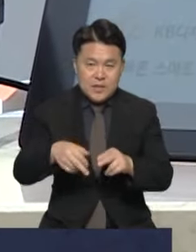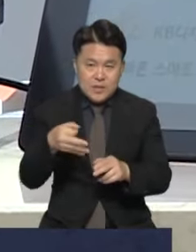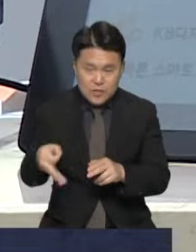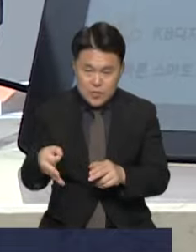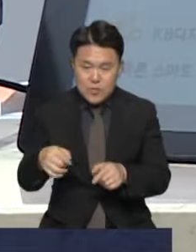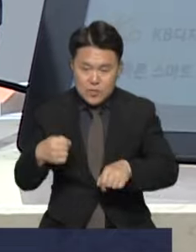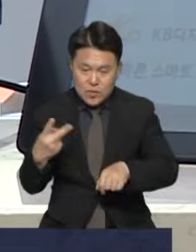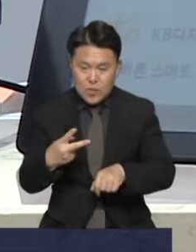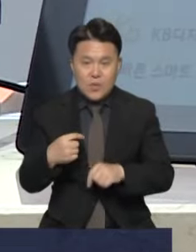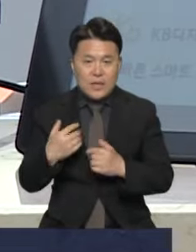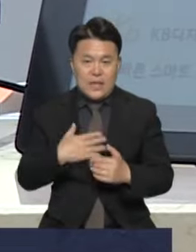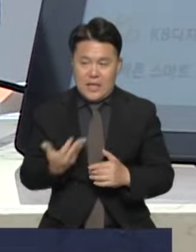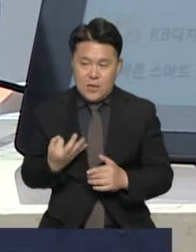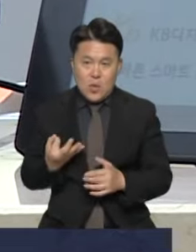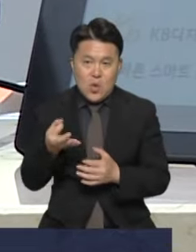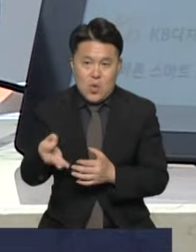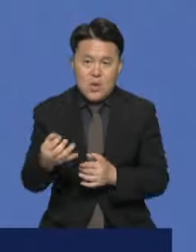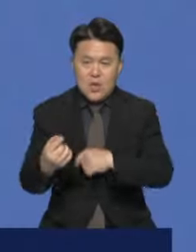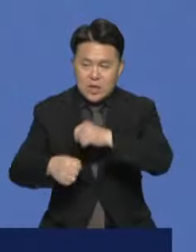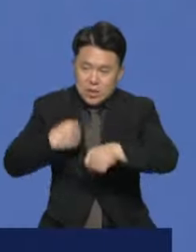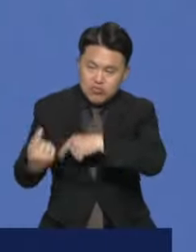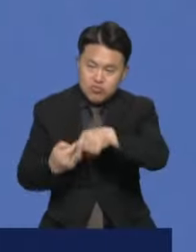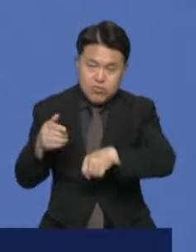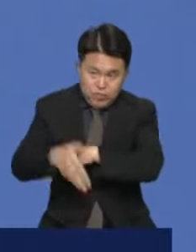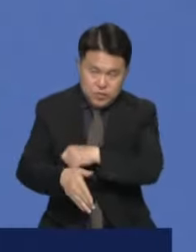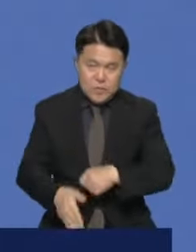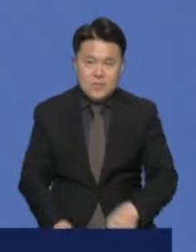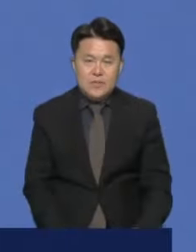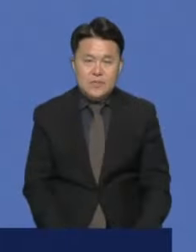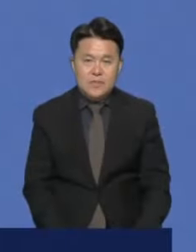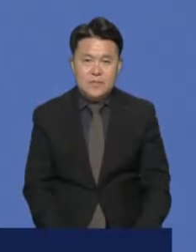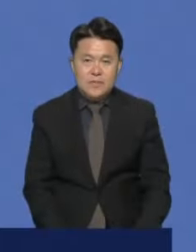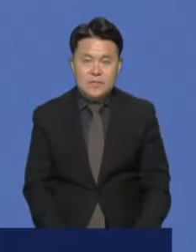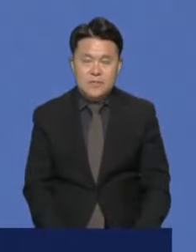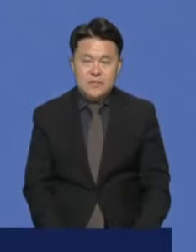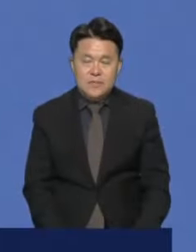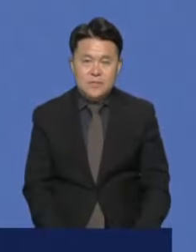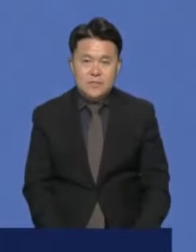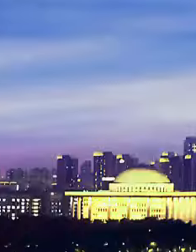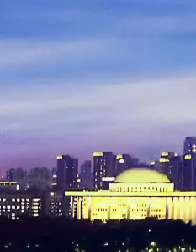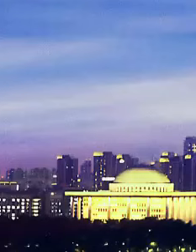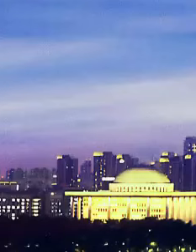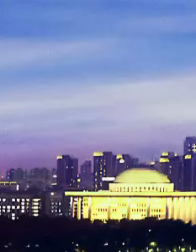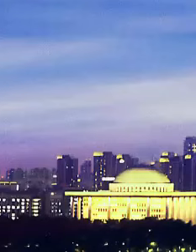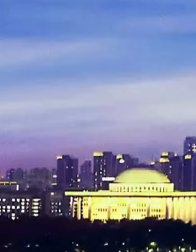여유 자금을 납입해 자유롭게 운용하는 방식입니다. SBS 조울선입니다.